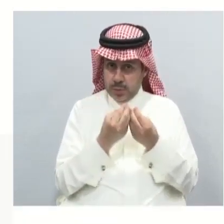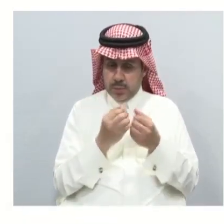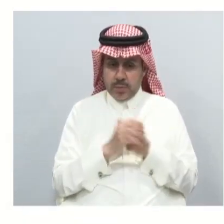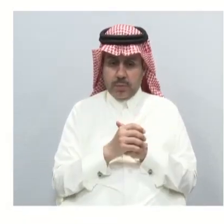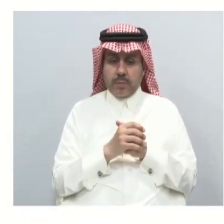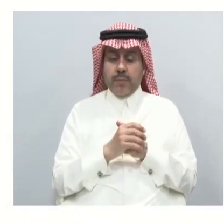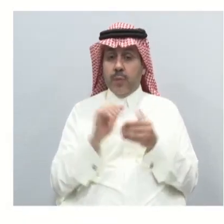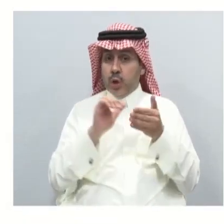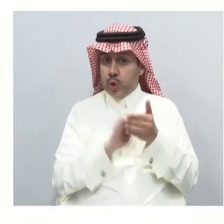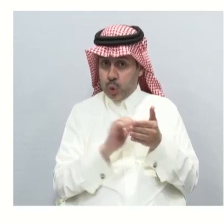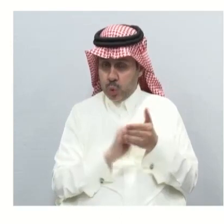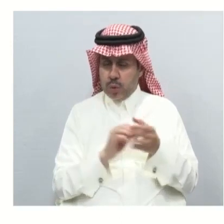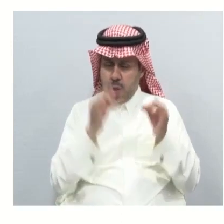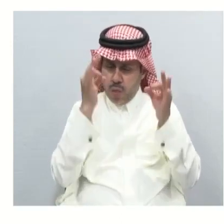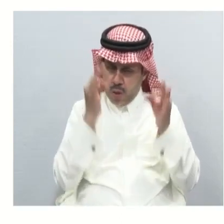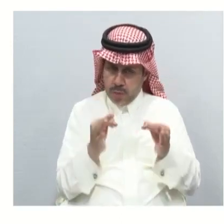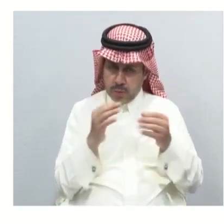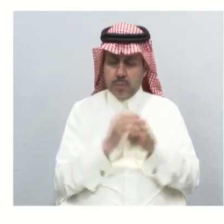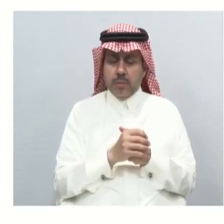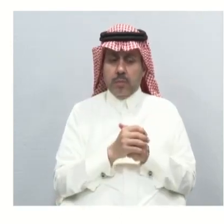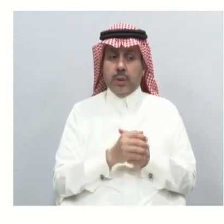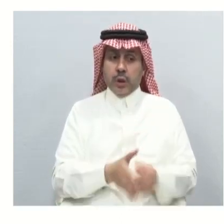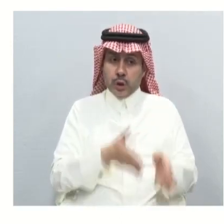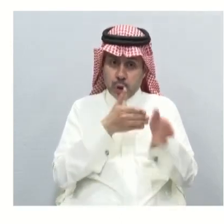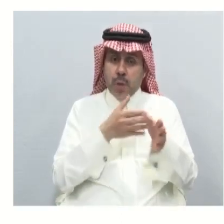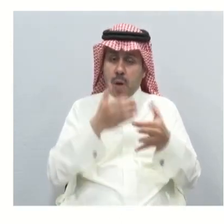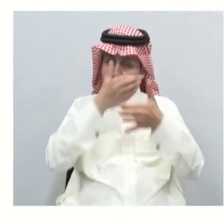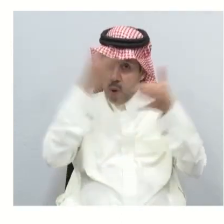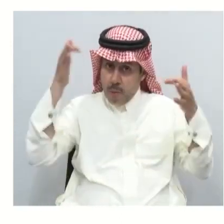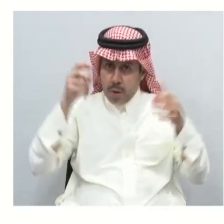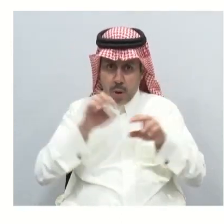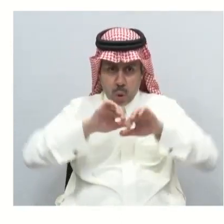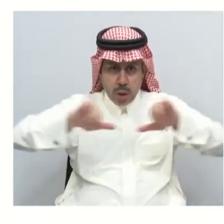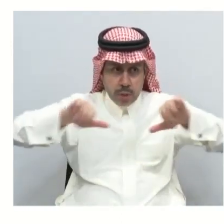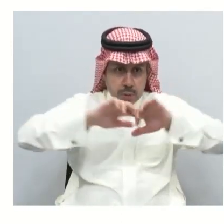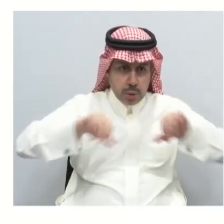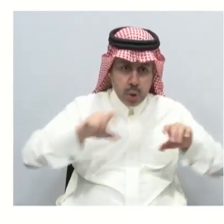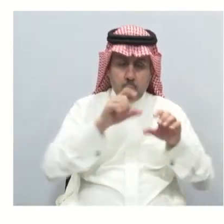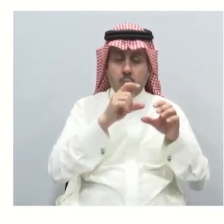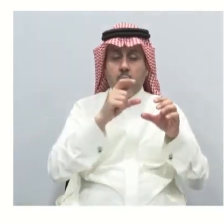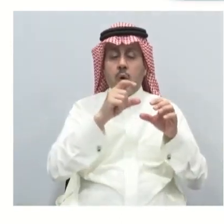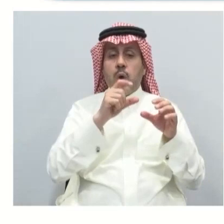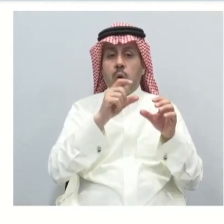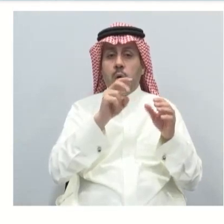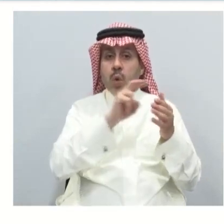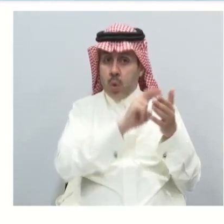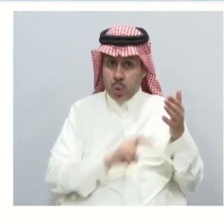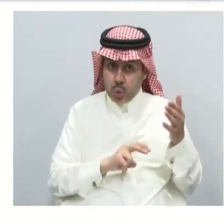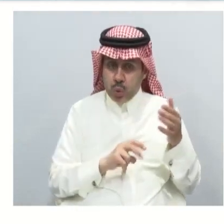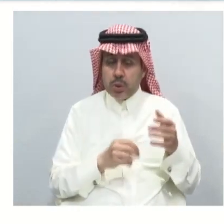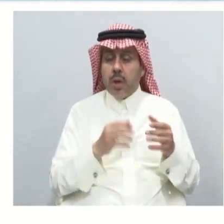وهذه الشروط ثابته من خلال تتبع العلماء واستقرائهم لنصوص الكتاب والسنه